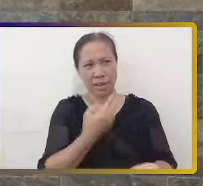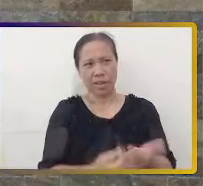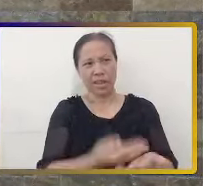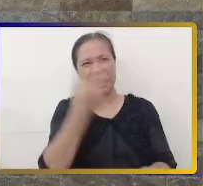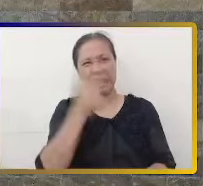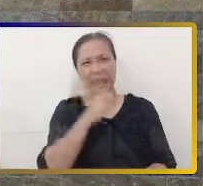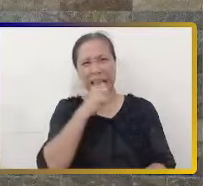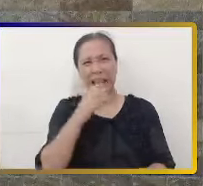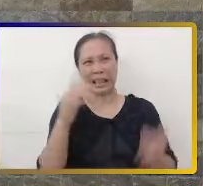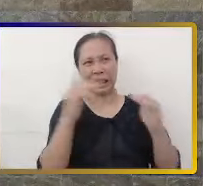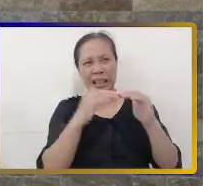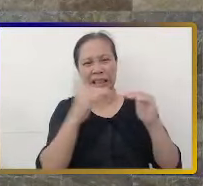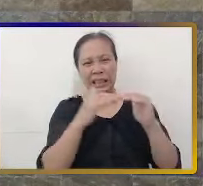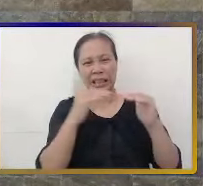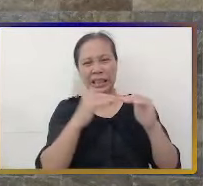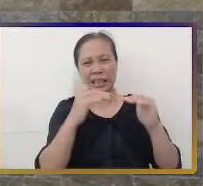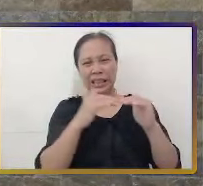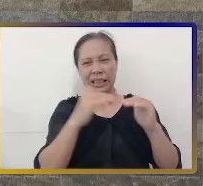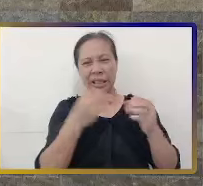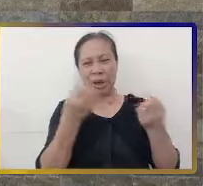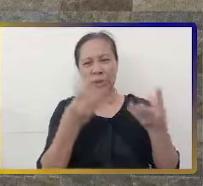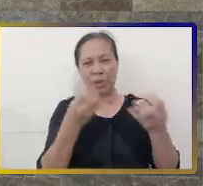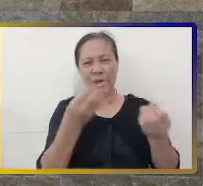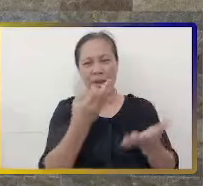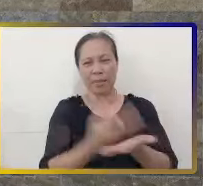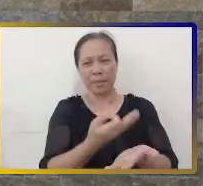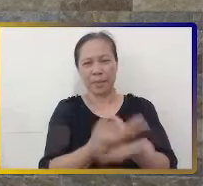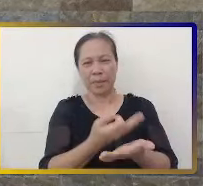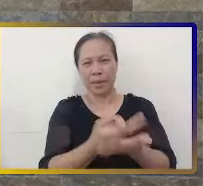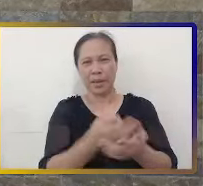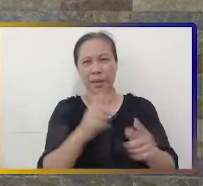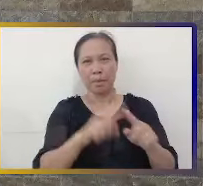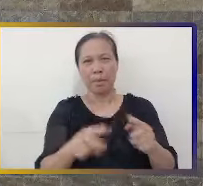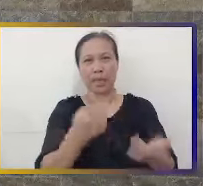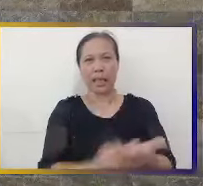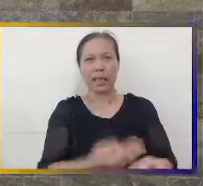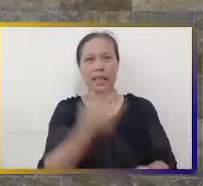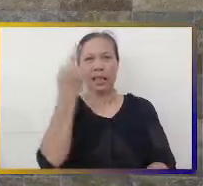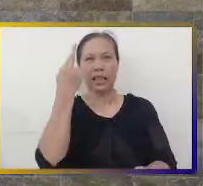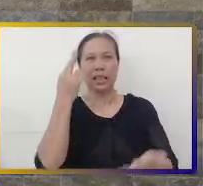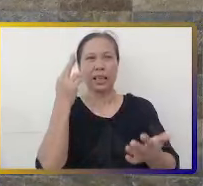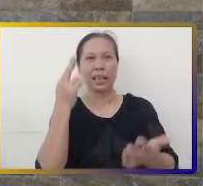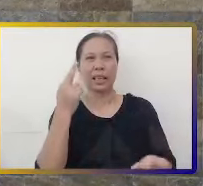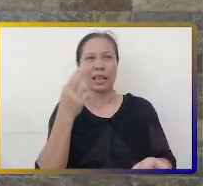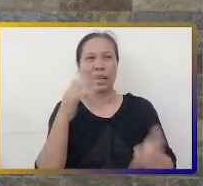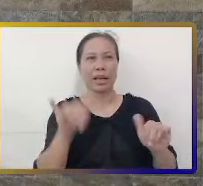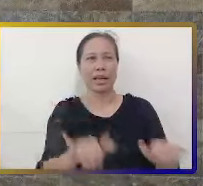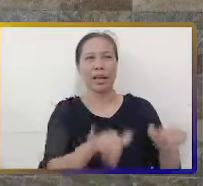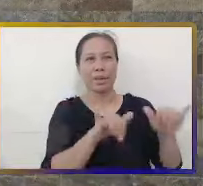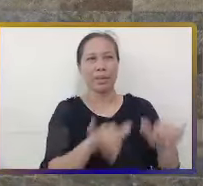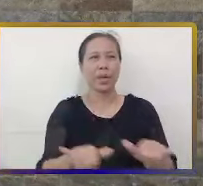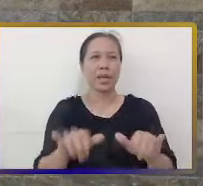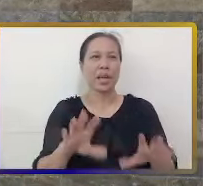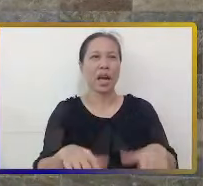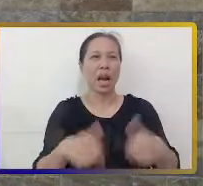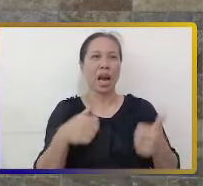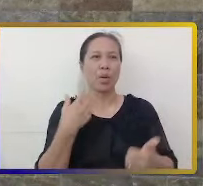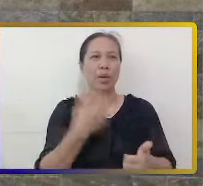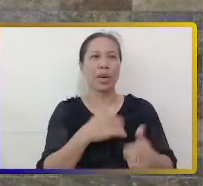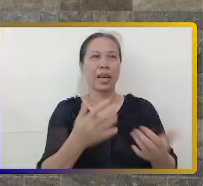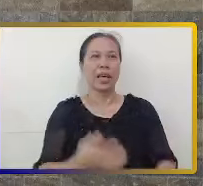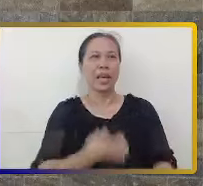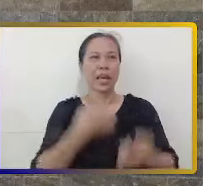sa dami ng pera ang kayamanan ay nasusukat kung paano mo ine-enjoy ang buhay mo rito sa lupang